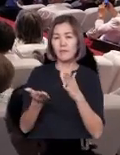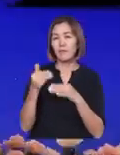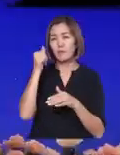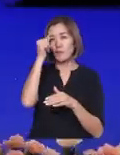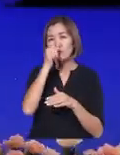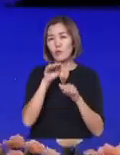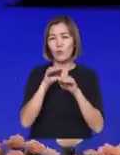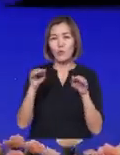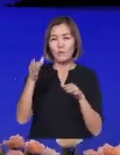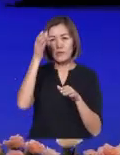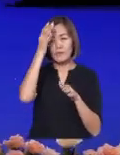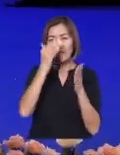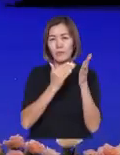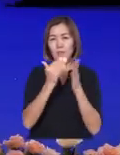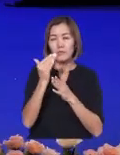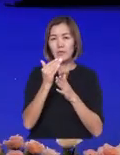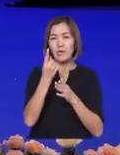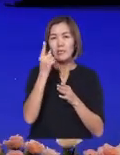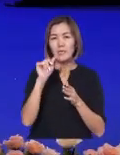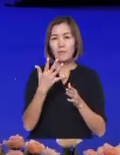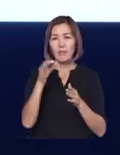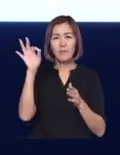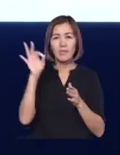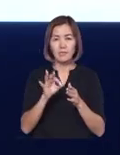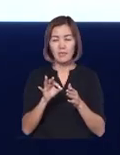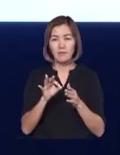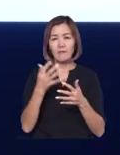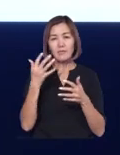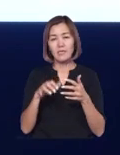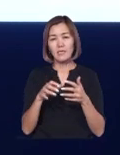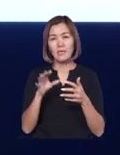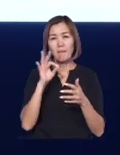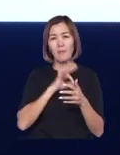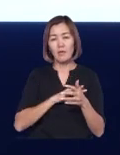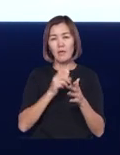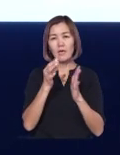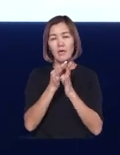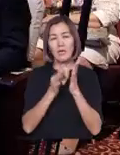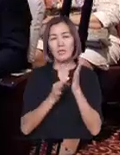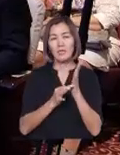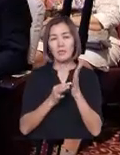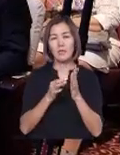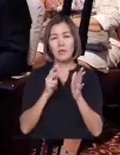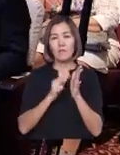годом, уровень знаний вырос практически на 1,5%, а средний балл выпускников по ЭНТЭ составил около